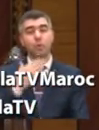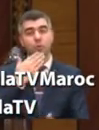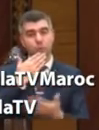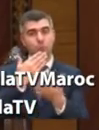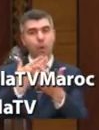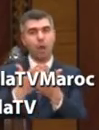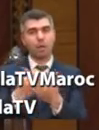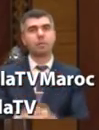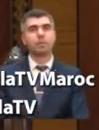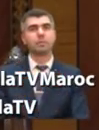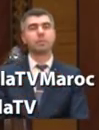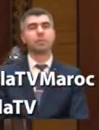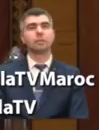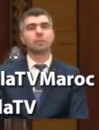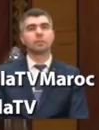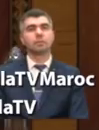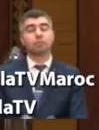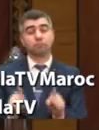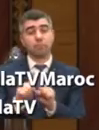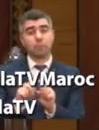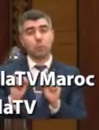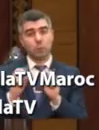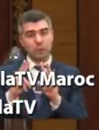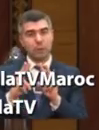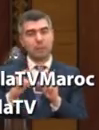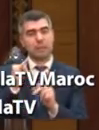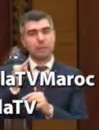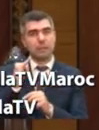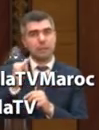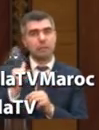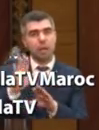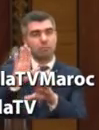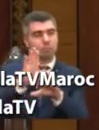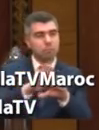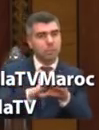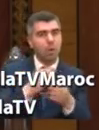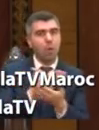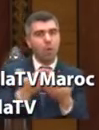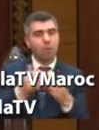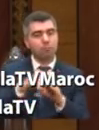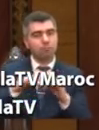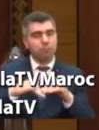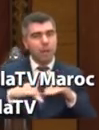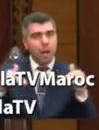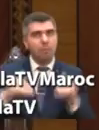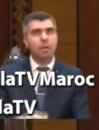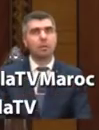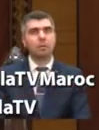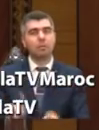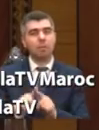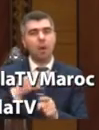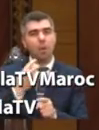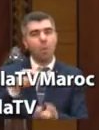على المبادرة، كنتمنوا احنا هذه المبادرة وكنتمنوا دعوتكم لنا للمساهمة في هذه